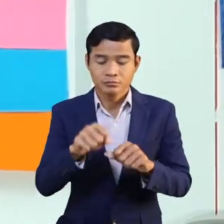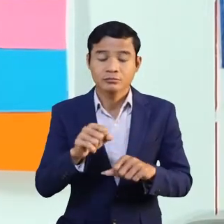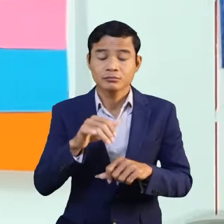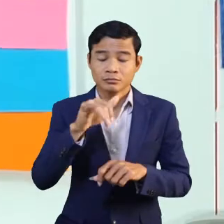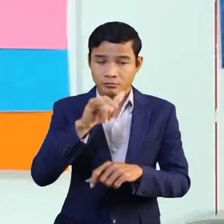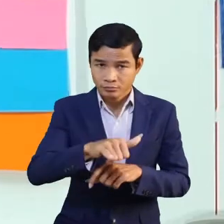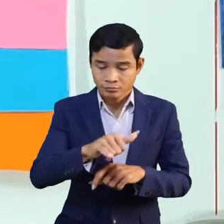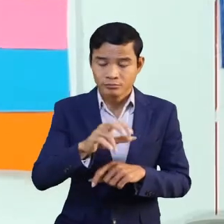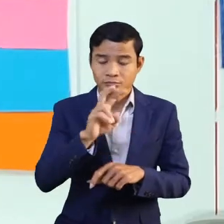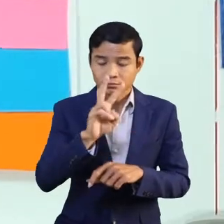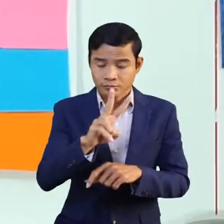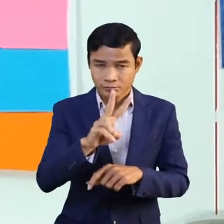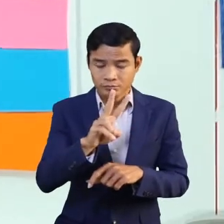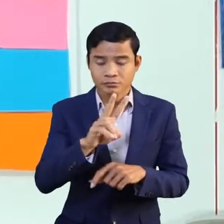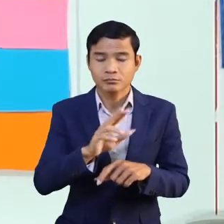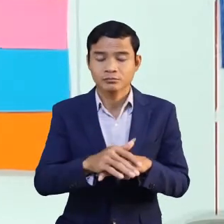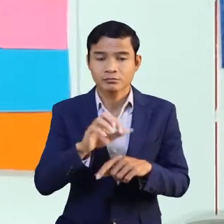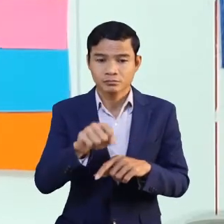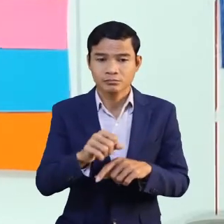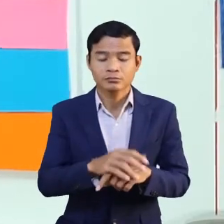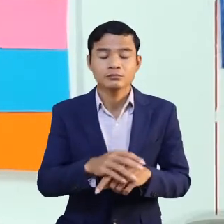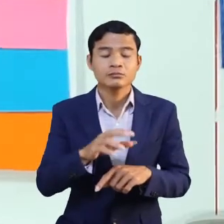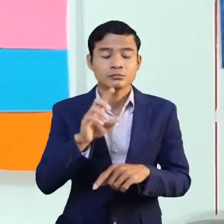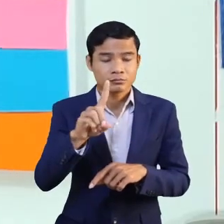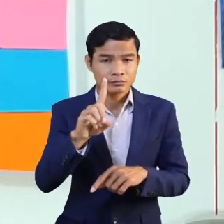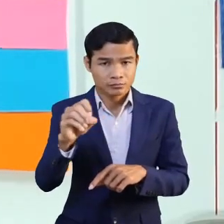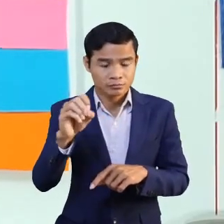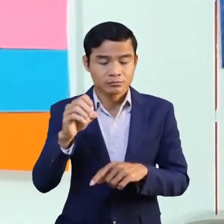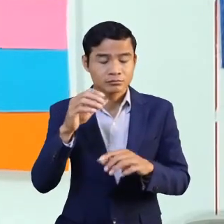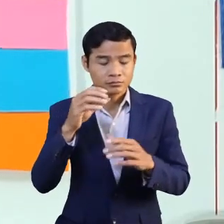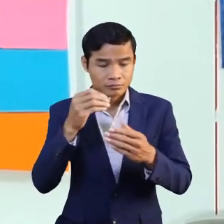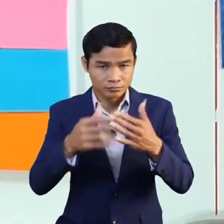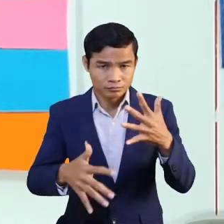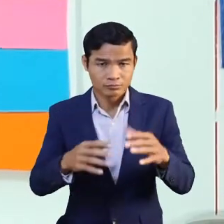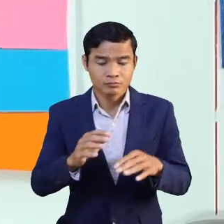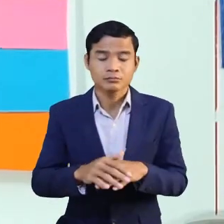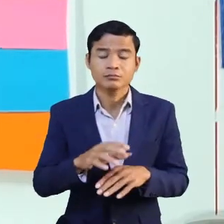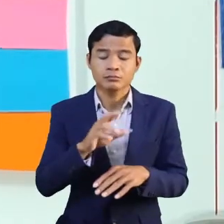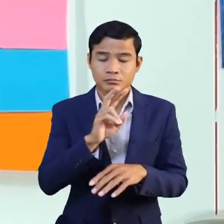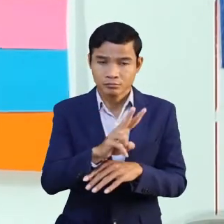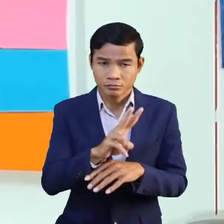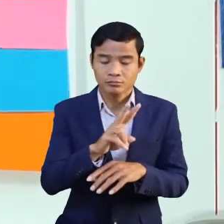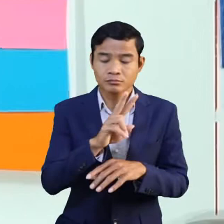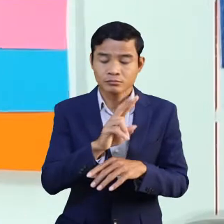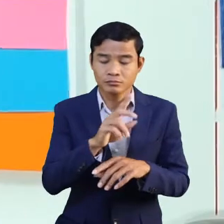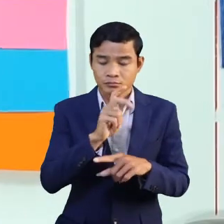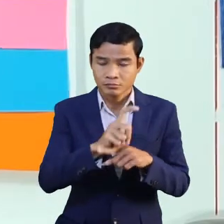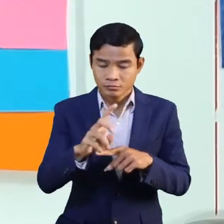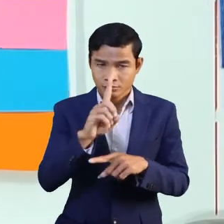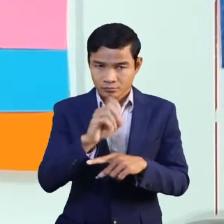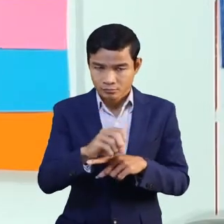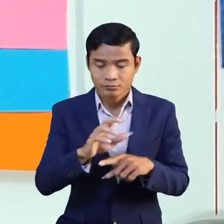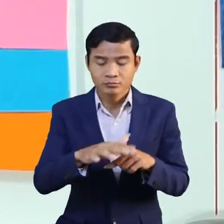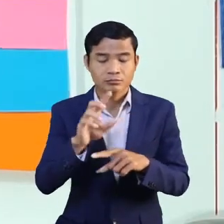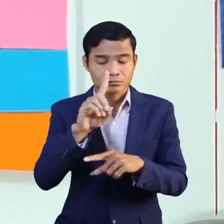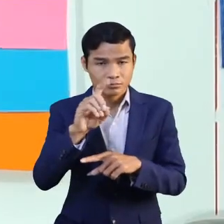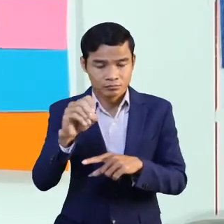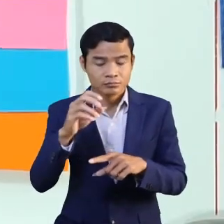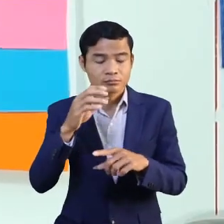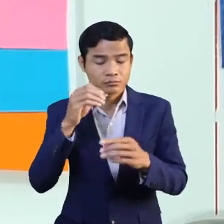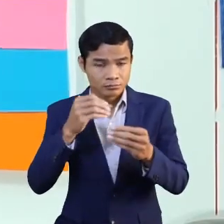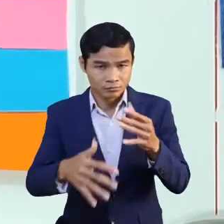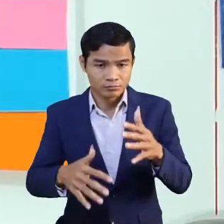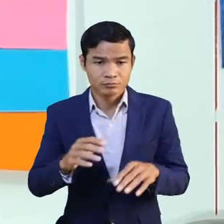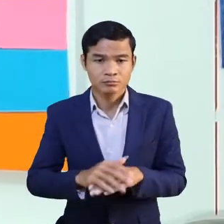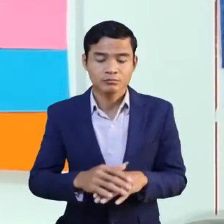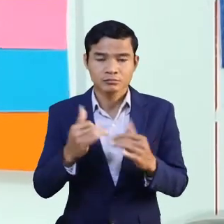យើងនៅសល់2 10និងបាន10រៀលចា2ខ្ទង់10និង10ខ្ទង់រៀលណាកូនបាទអញ្ចឹងចាប់ដើមអនុវ